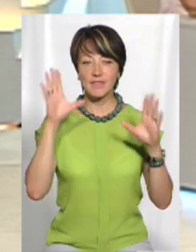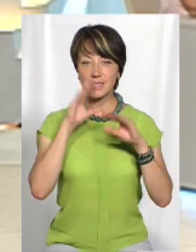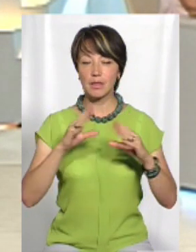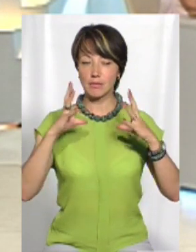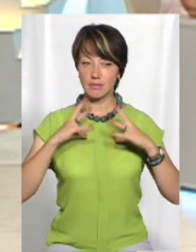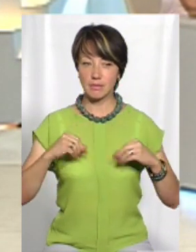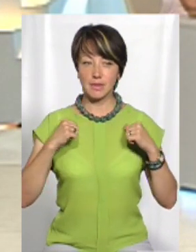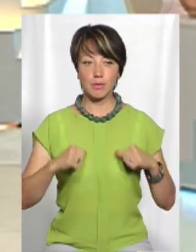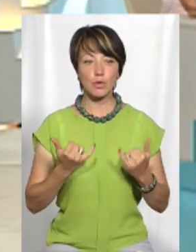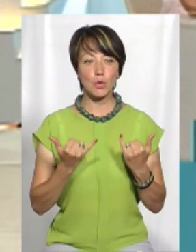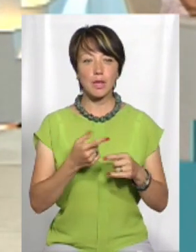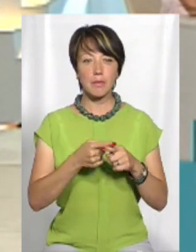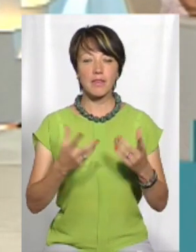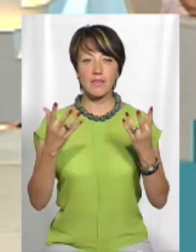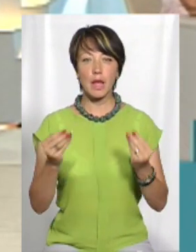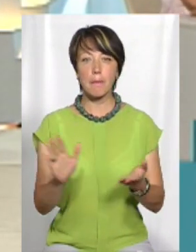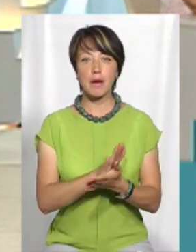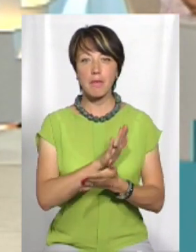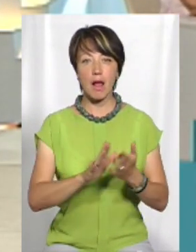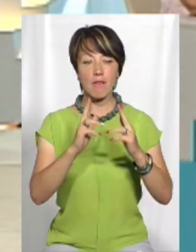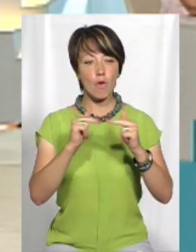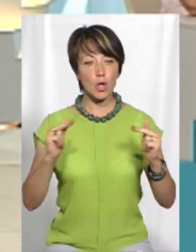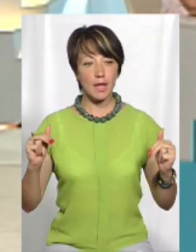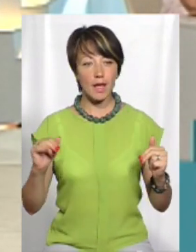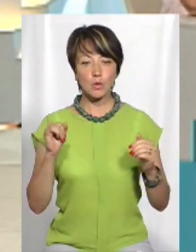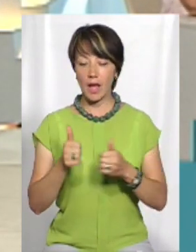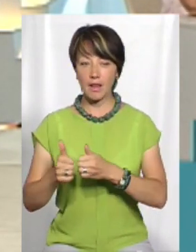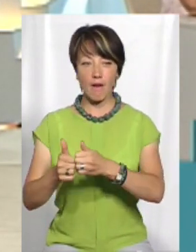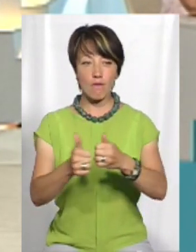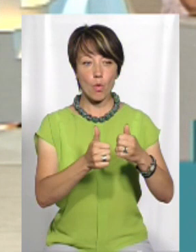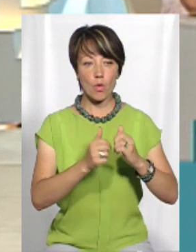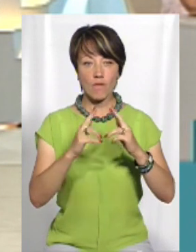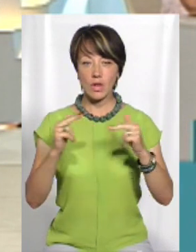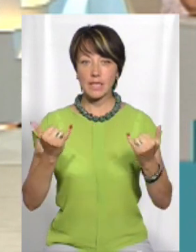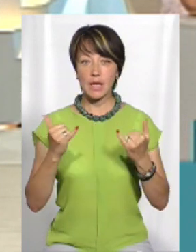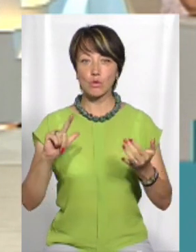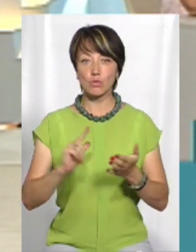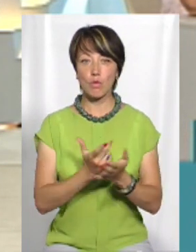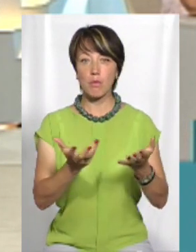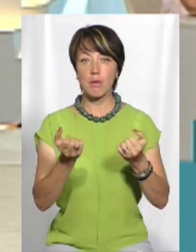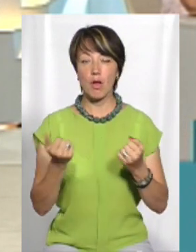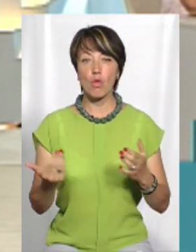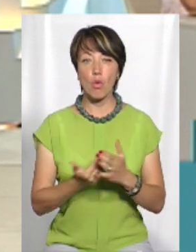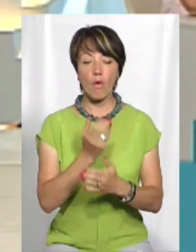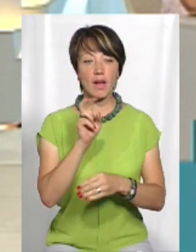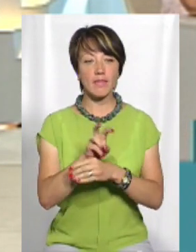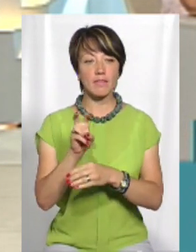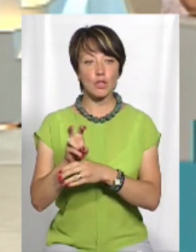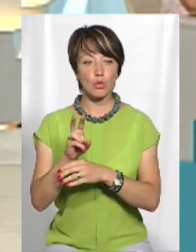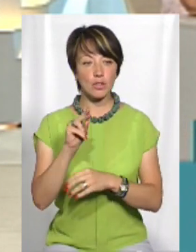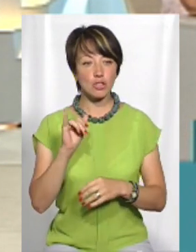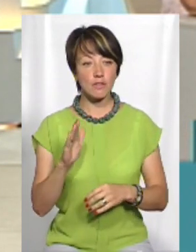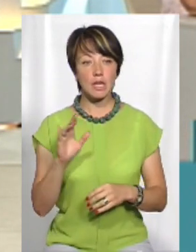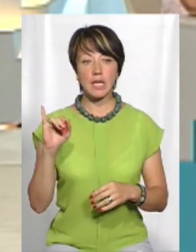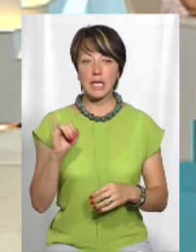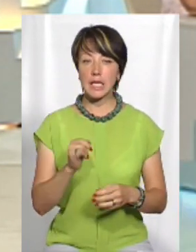Ми сьогодні півдня прибирали фортецю, і не тільки фортецю, і навколо фортеці. Вона зараз знов приймає наших нових відвідувачів.